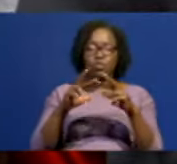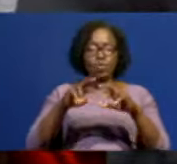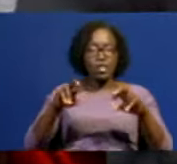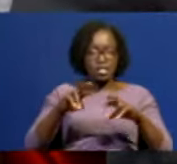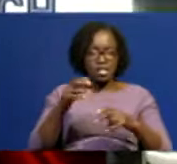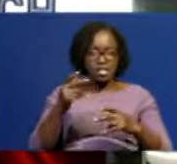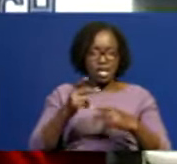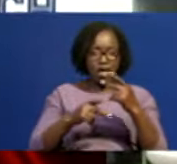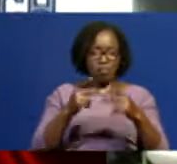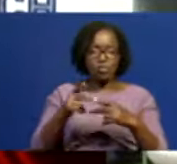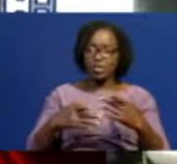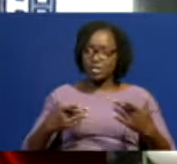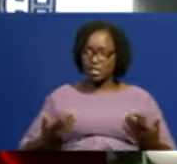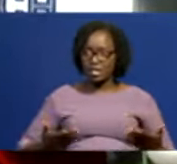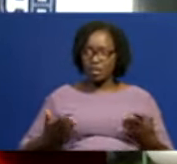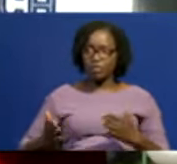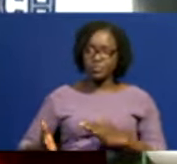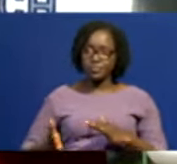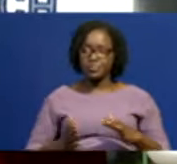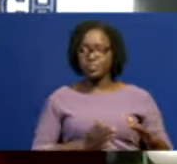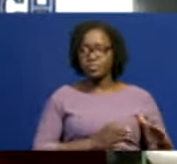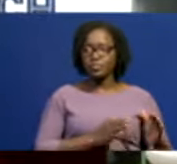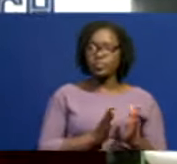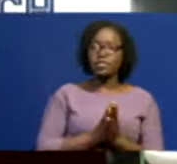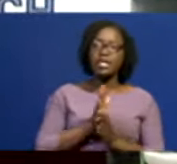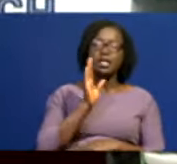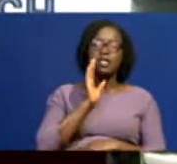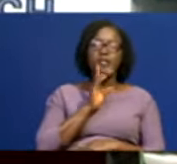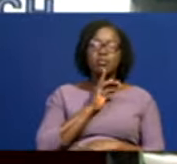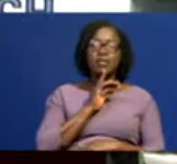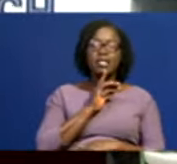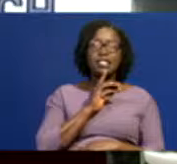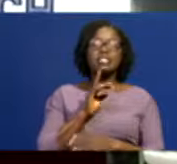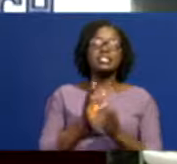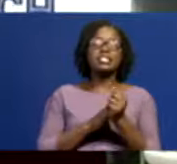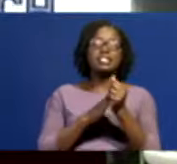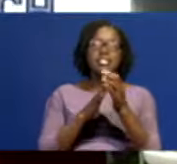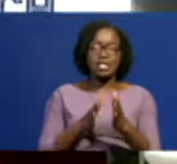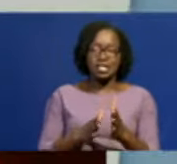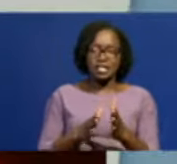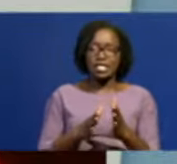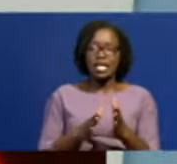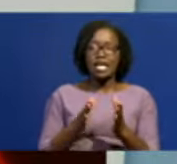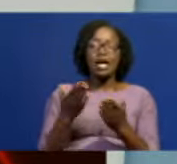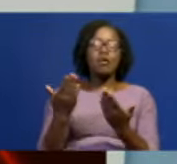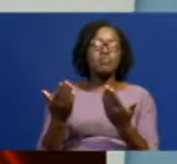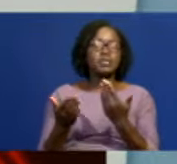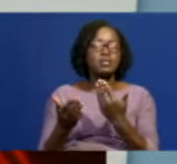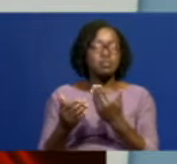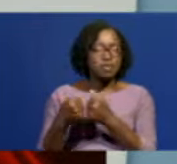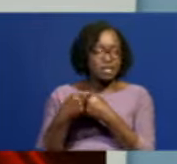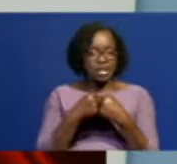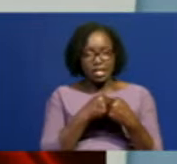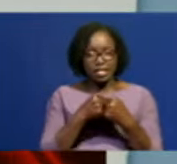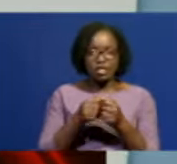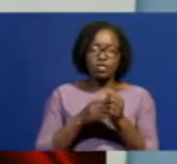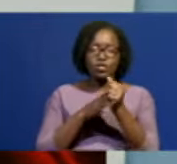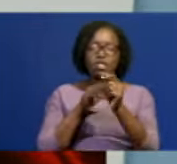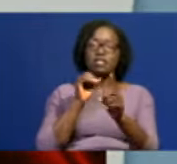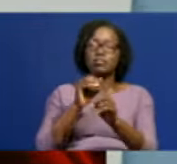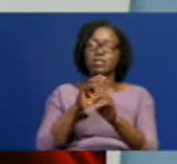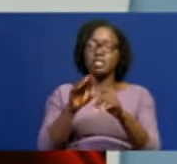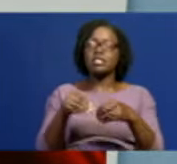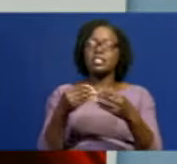progress. Elsewhere, parents, guardians and leaders have been challenged to lead the way in mentoring and